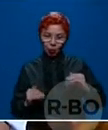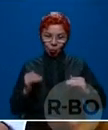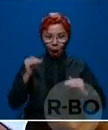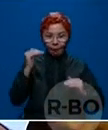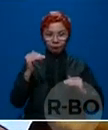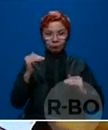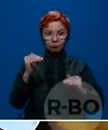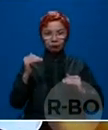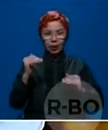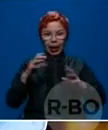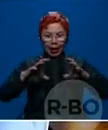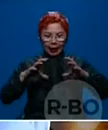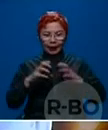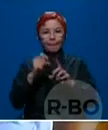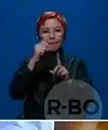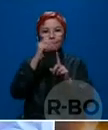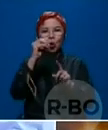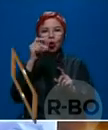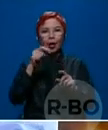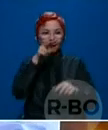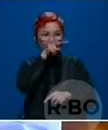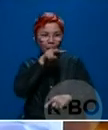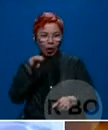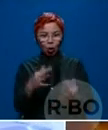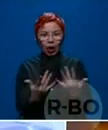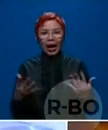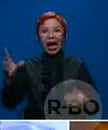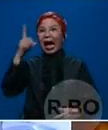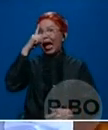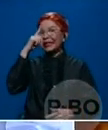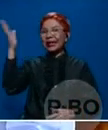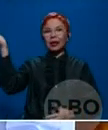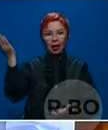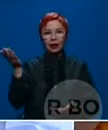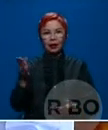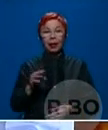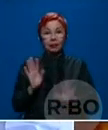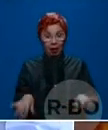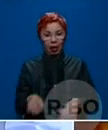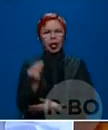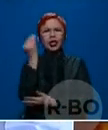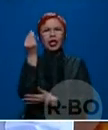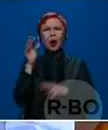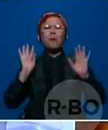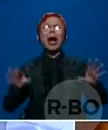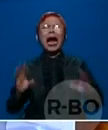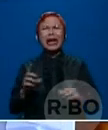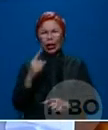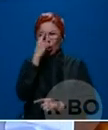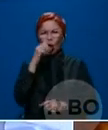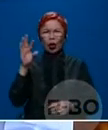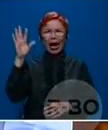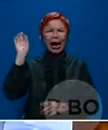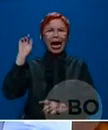optimalkan tim pora pengawasan orang asing Jakarta begitu banyak orang yang datang Saya kataan tadi